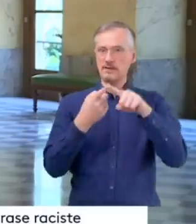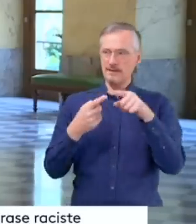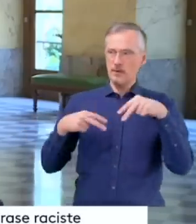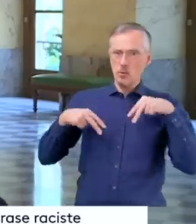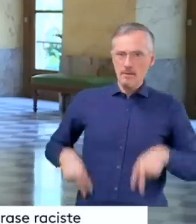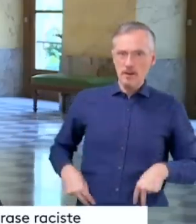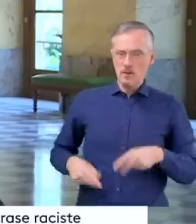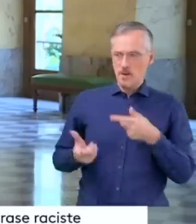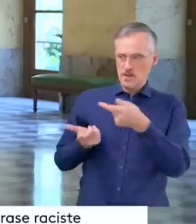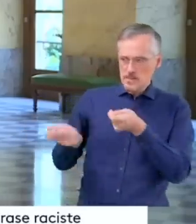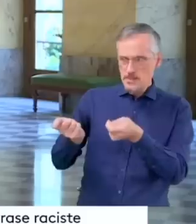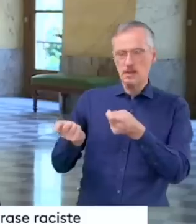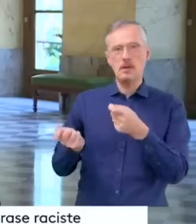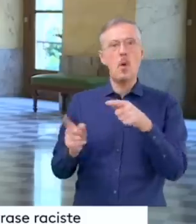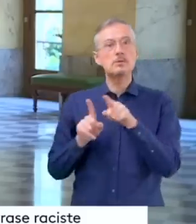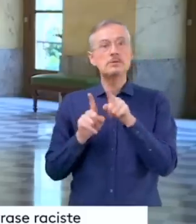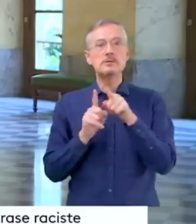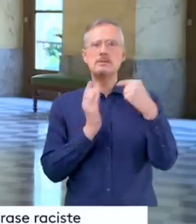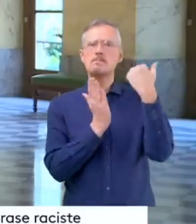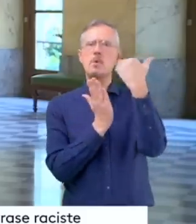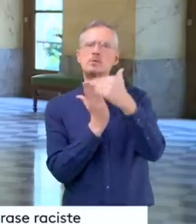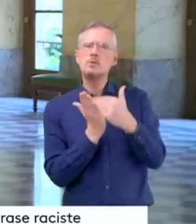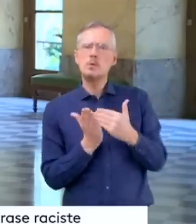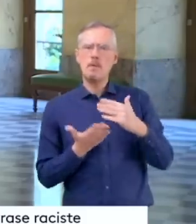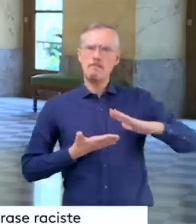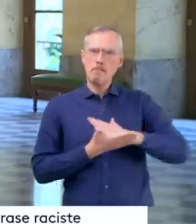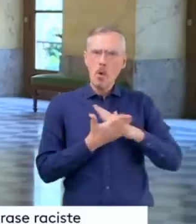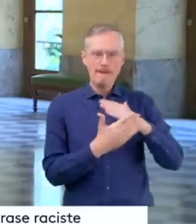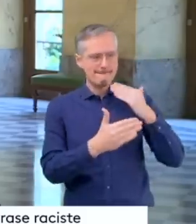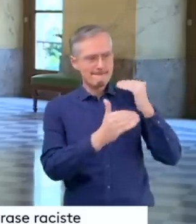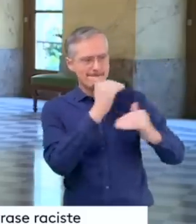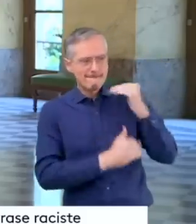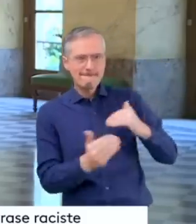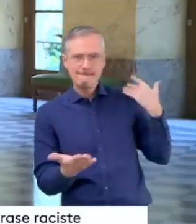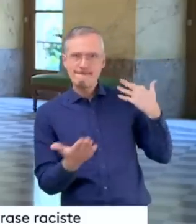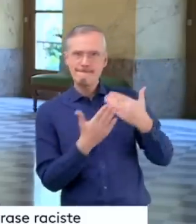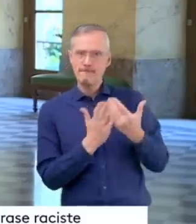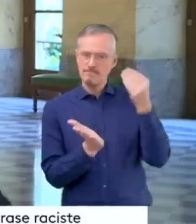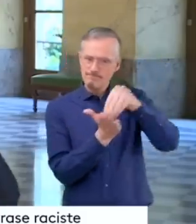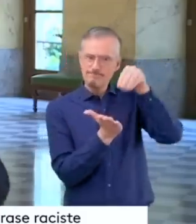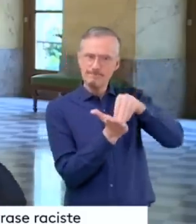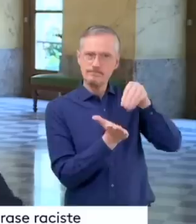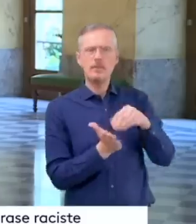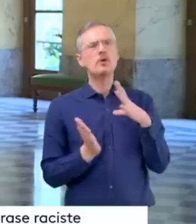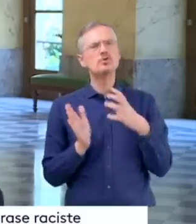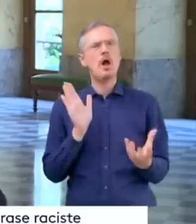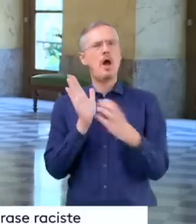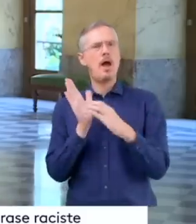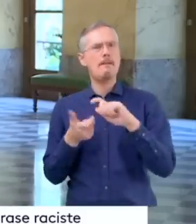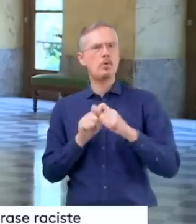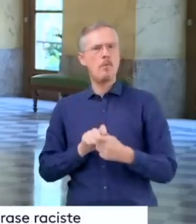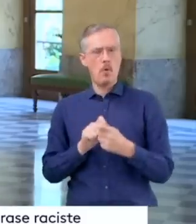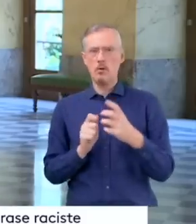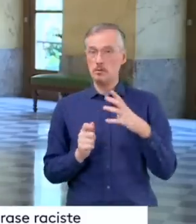qu'on applique le maximum de mesures de notre programme. Nous le faisons en déposant des amendements. Certains amendements, parfois, passent, mais vous savez, il y a eu